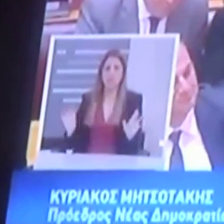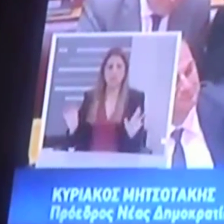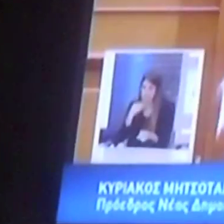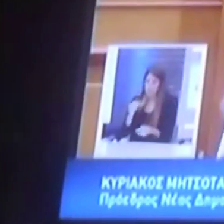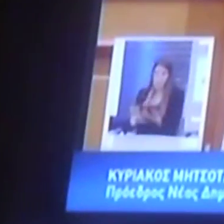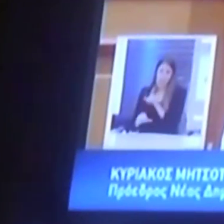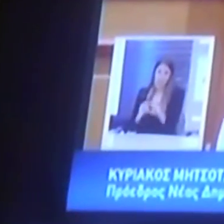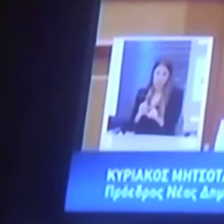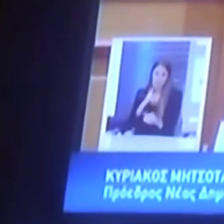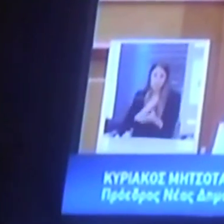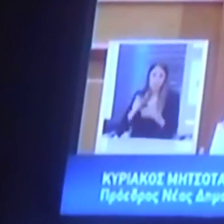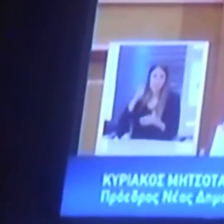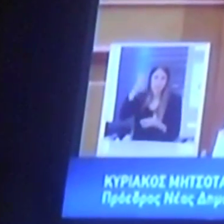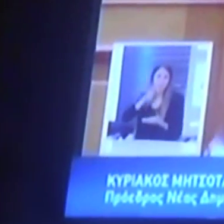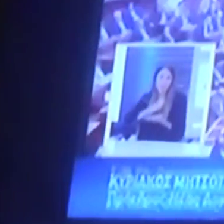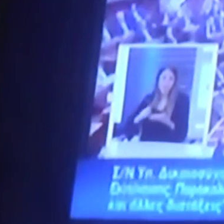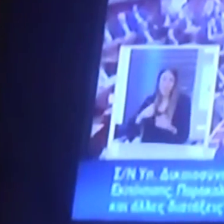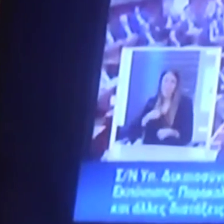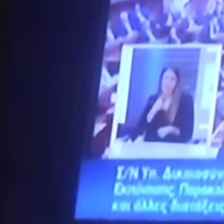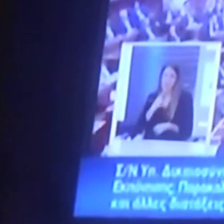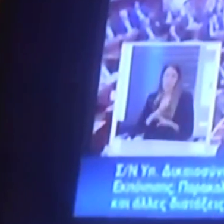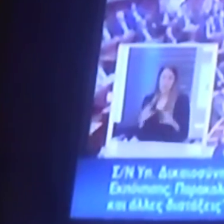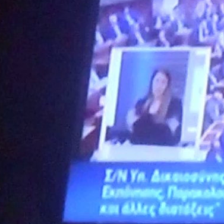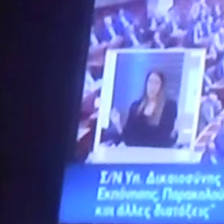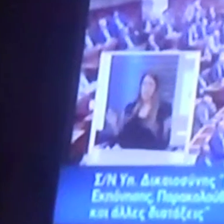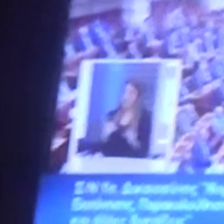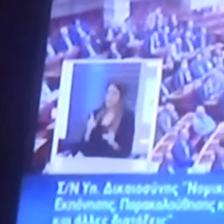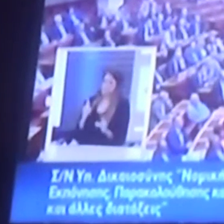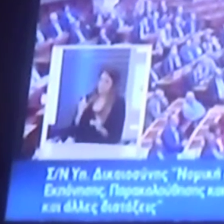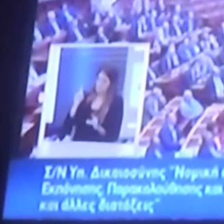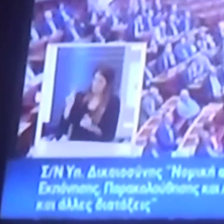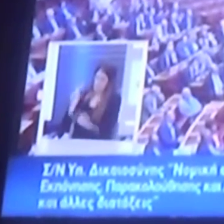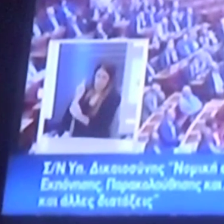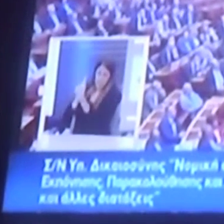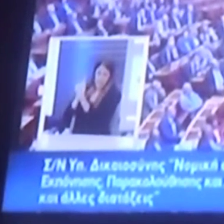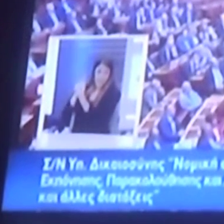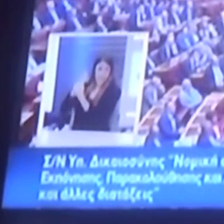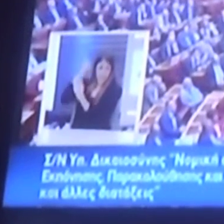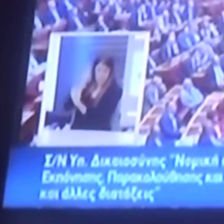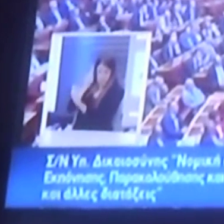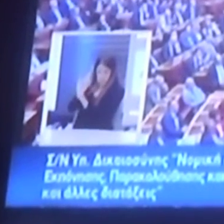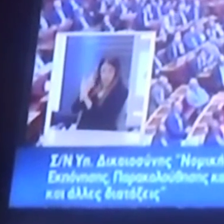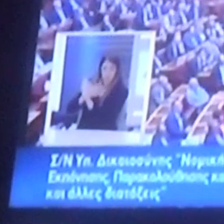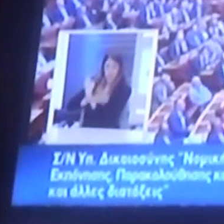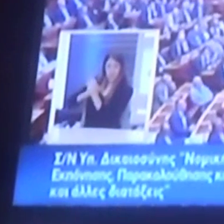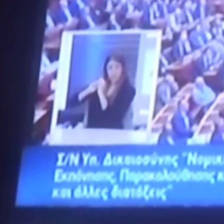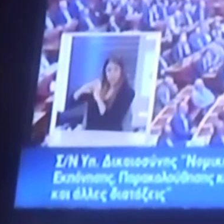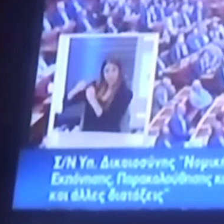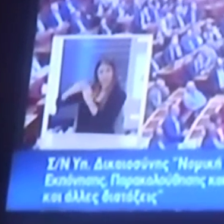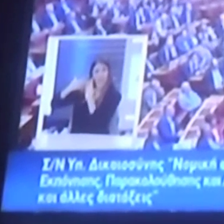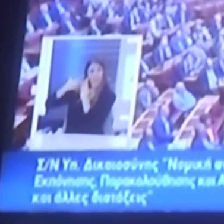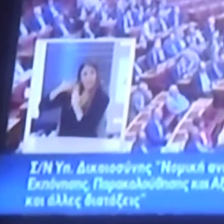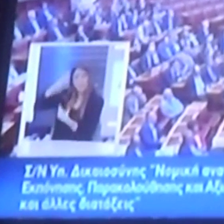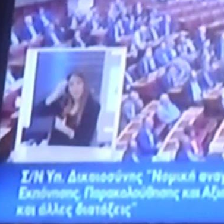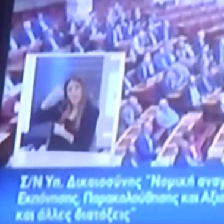Ήσυχα. Πήγα στον Ποπό να μιλήσω με έναν από αυτούς. Για να πληροφορηθώ καλύτερα για την